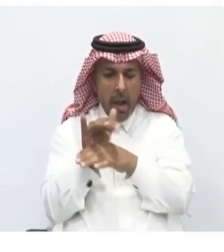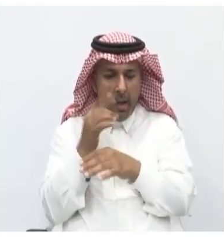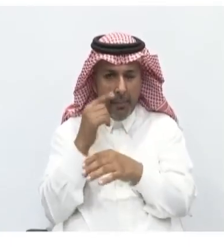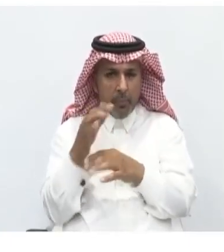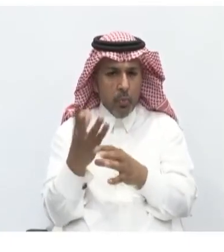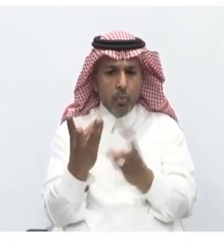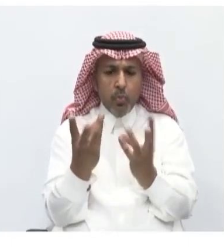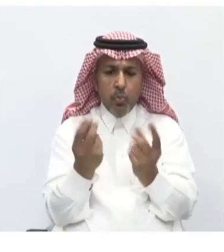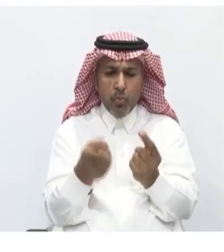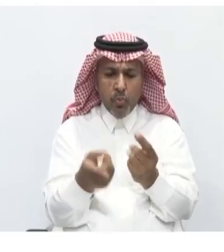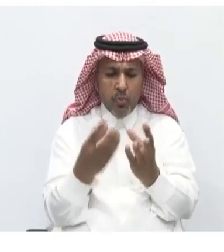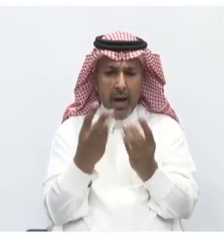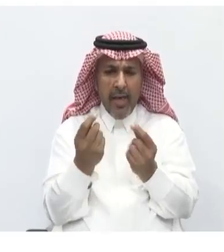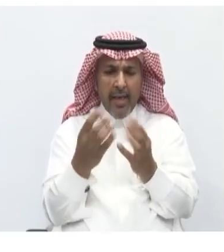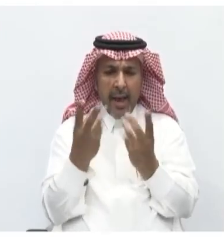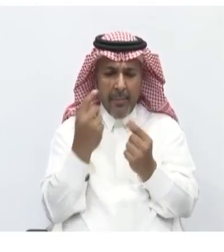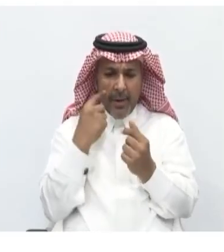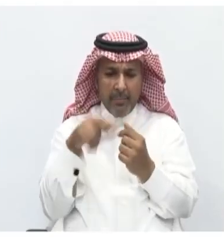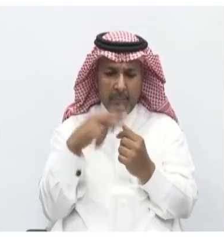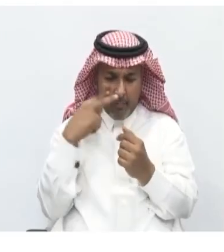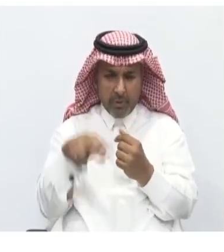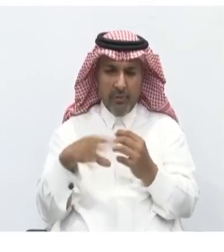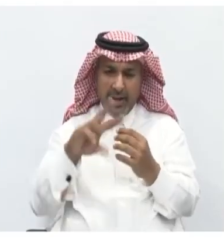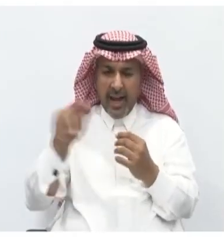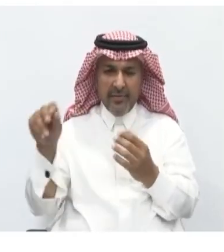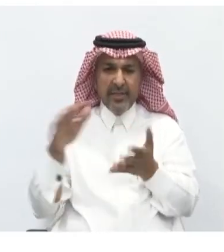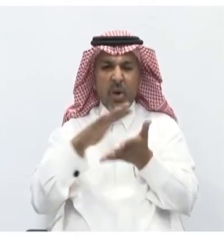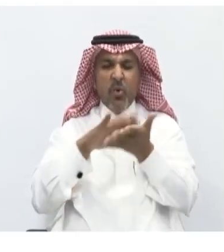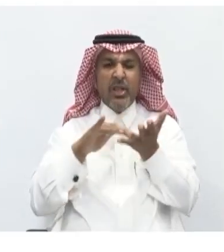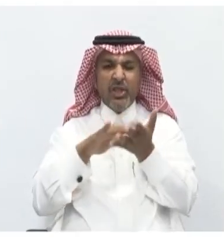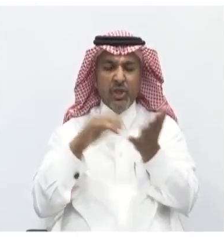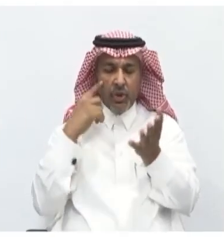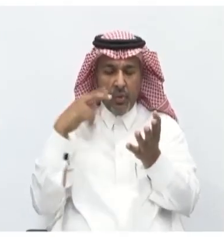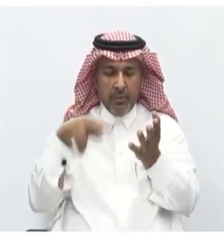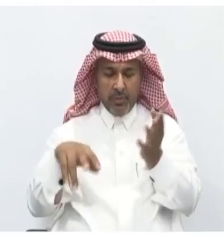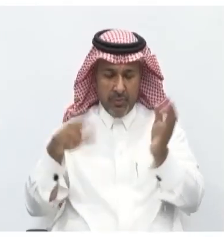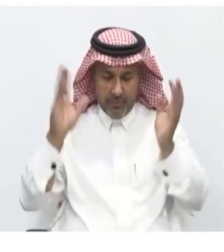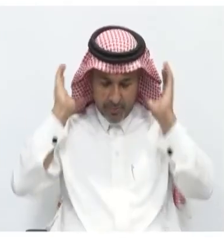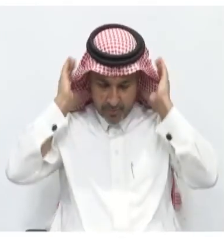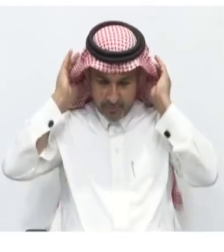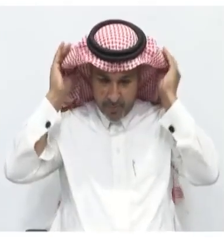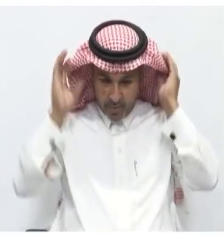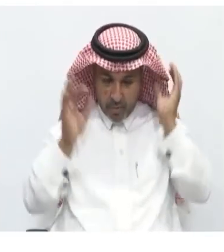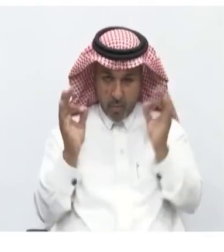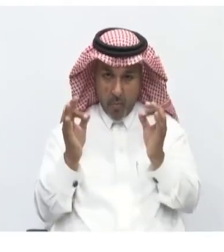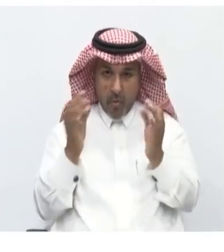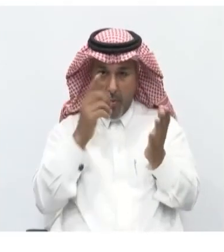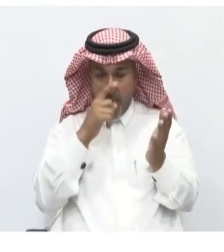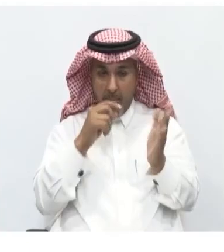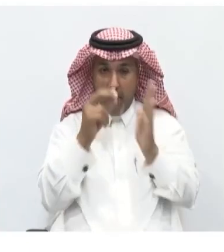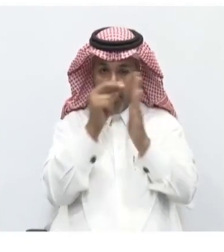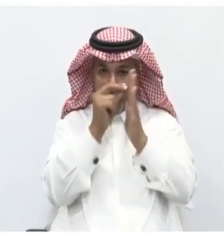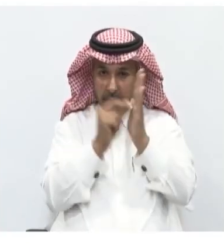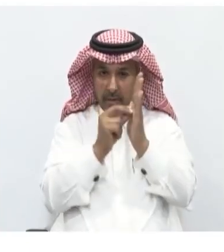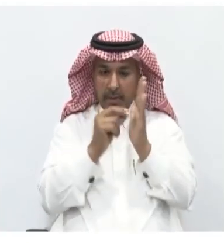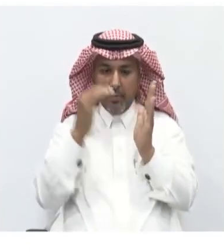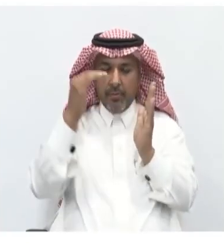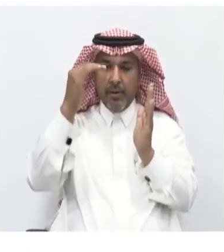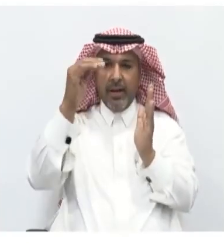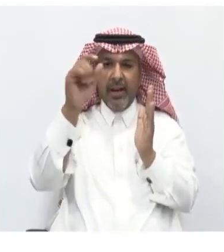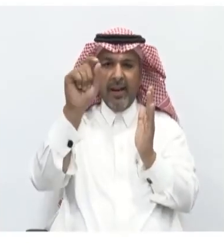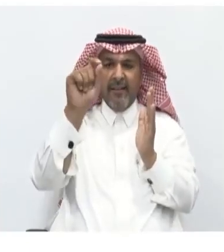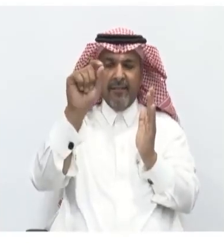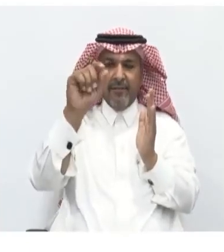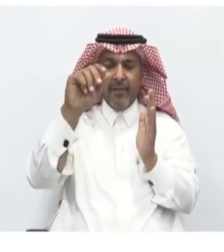والمولات والكتله اخذا بعين الاعتبار قانون حفظ الكتله سنقوم